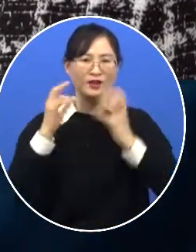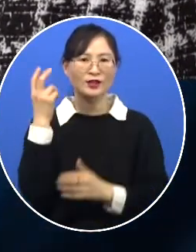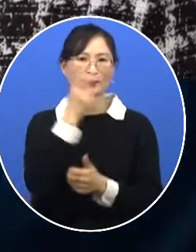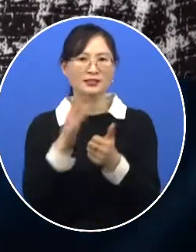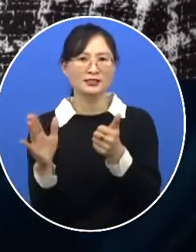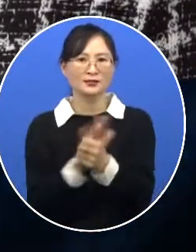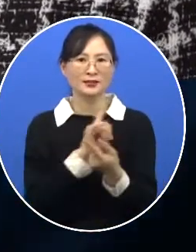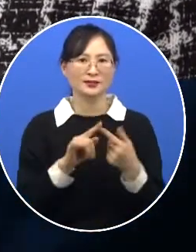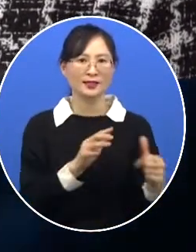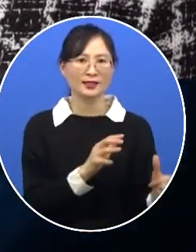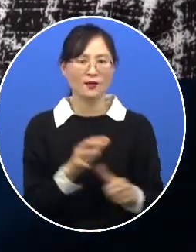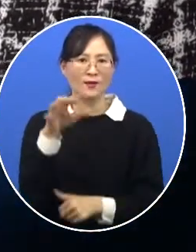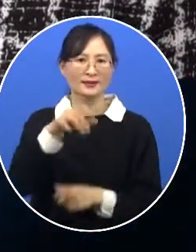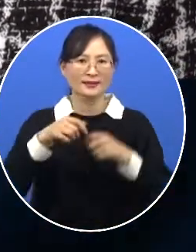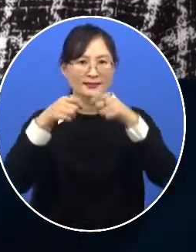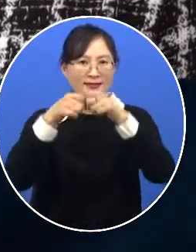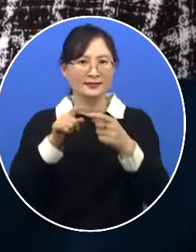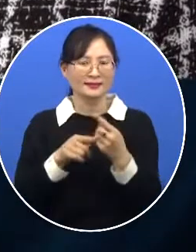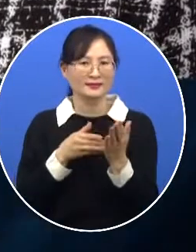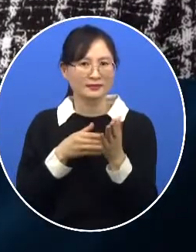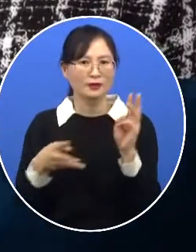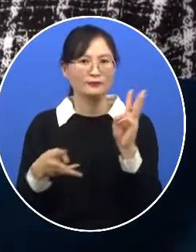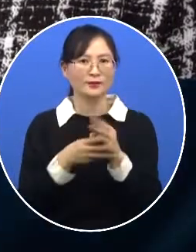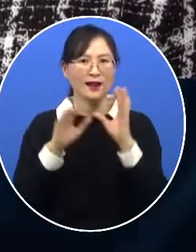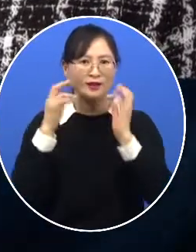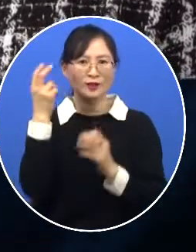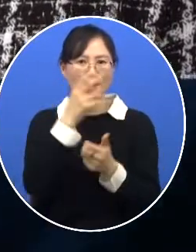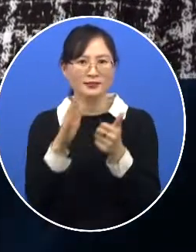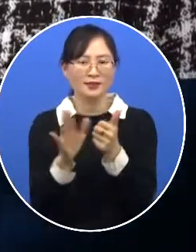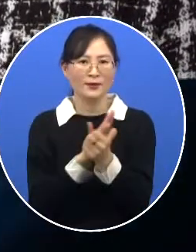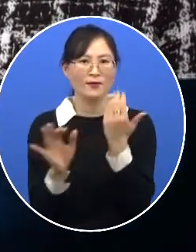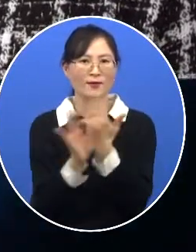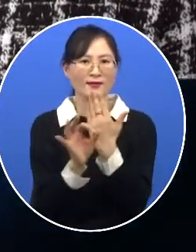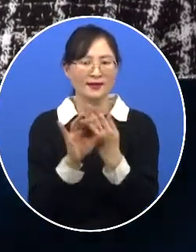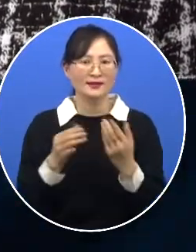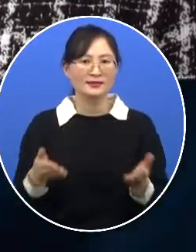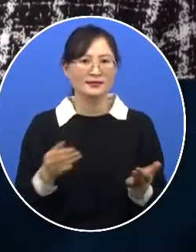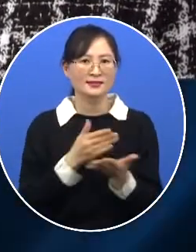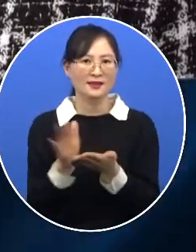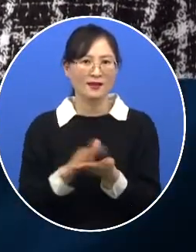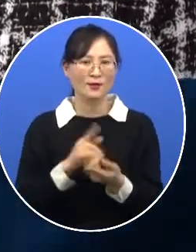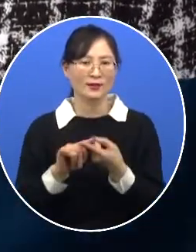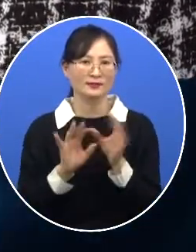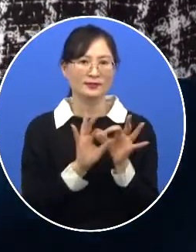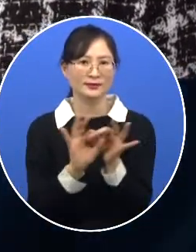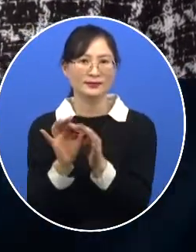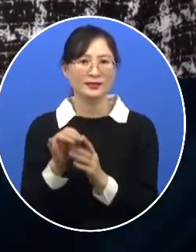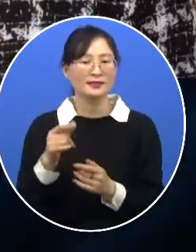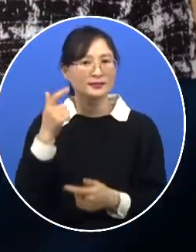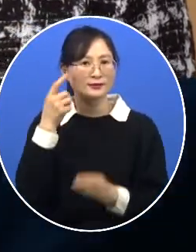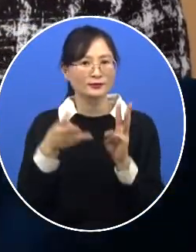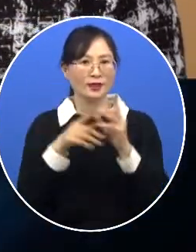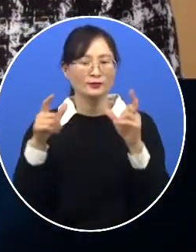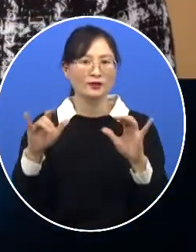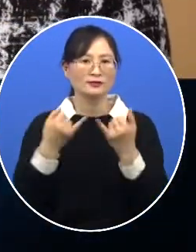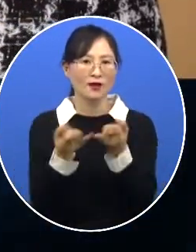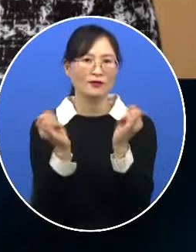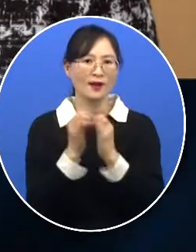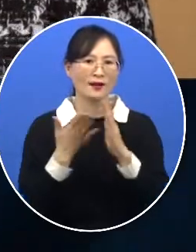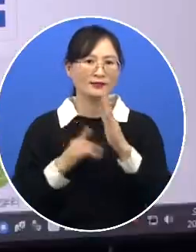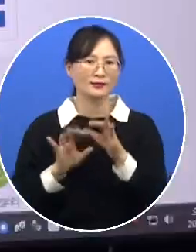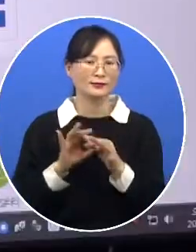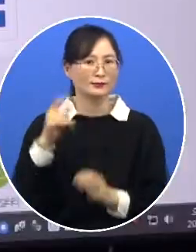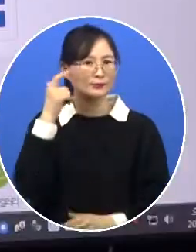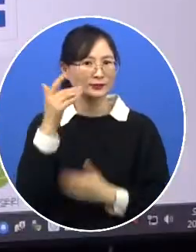자세한 사항은 중랑구 아이돌봄 서비스 위탁 제공 기관인 비전공유 협동조합이나 중랑구 여성가족과로 문의하시면